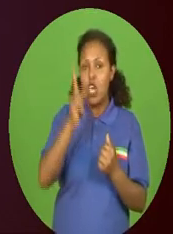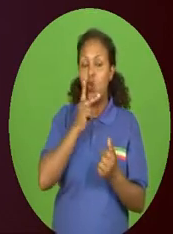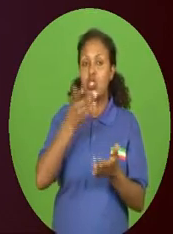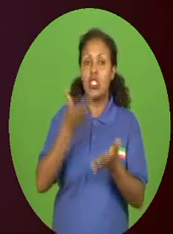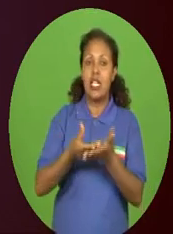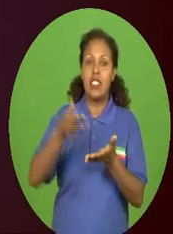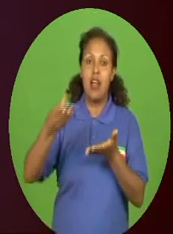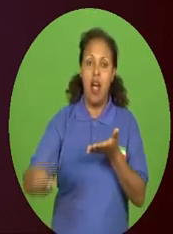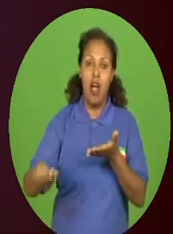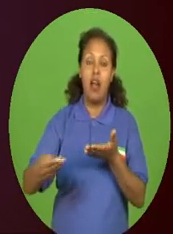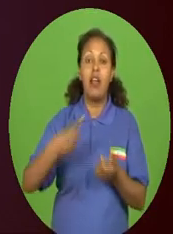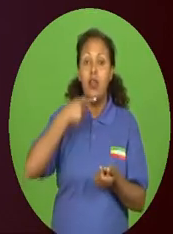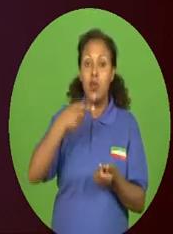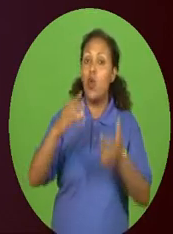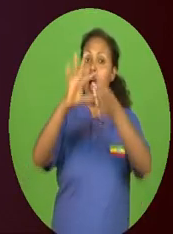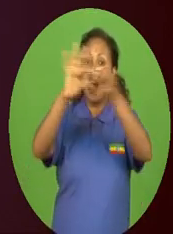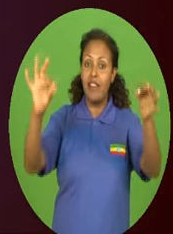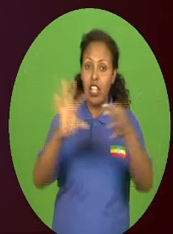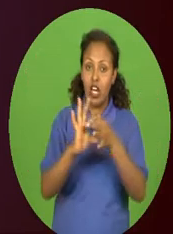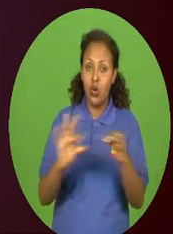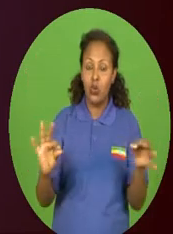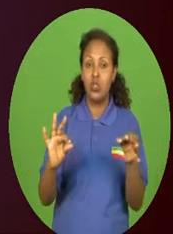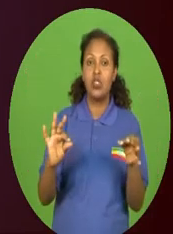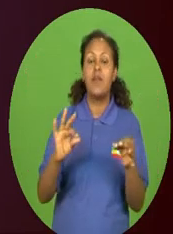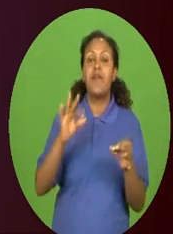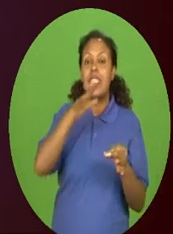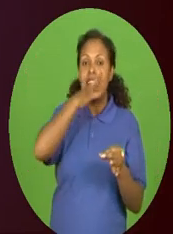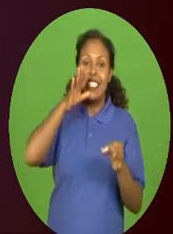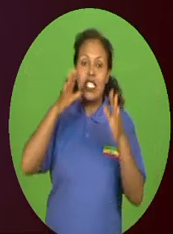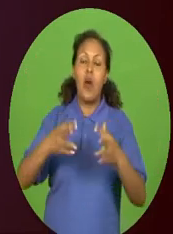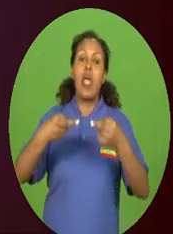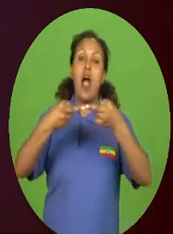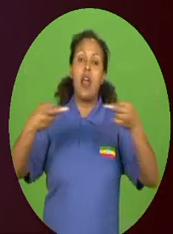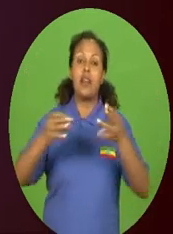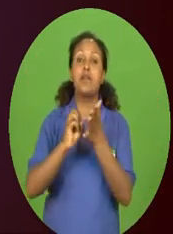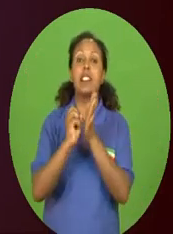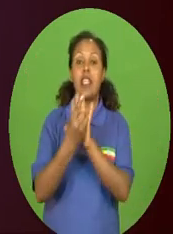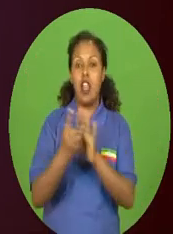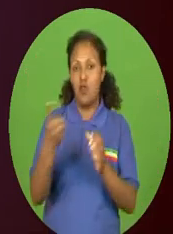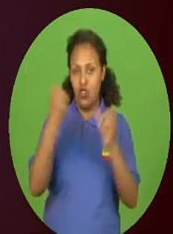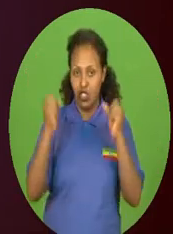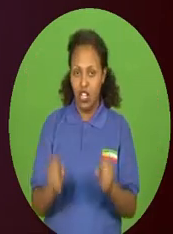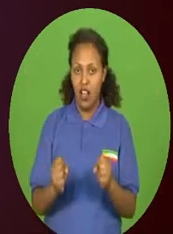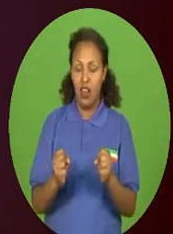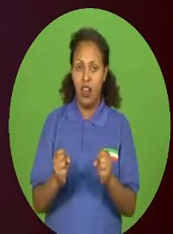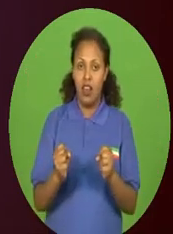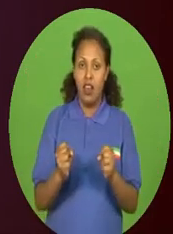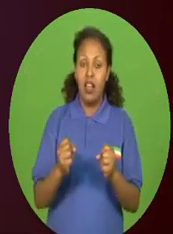ፍየሎች ገዛ የሚሉት አረፍተ ነገሮች የግሳዊ ሀረግ ምሳሌ መሆን